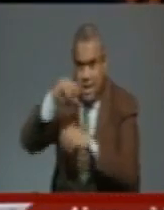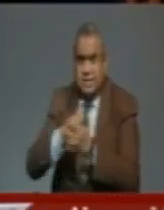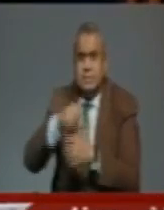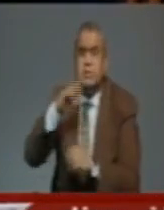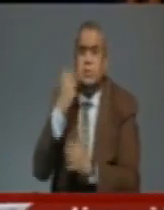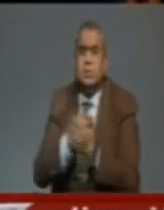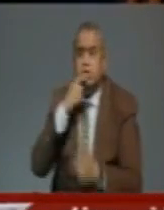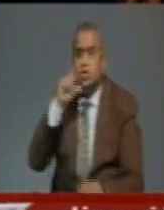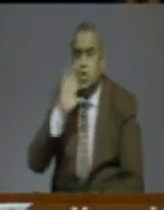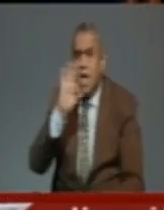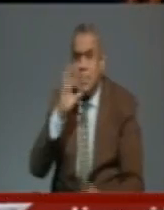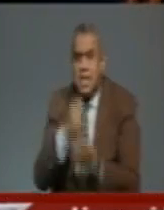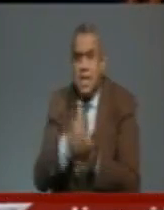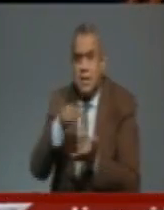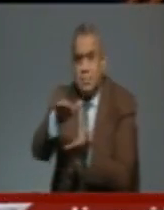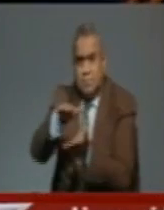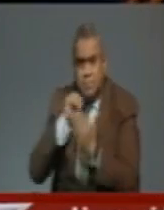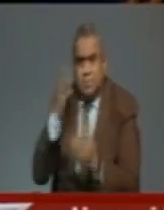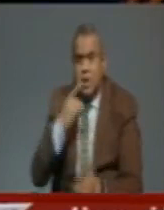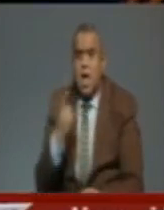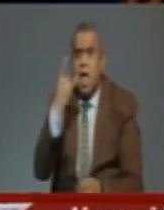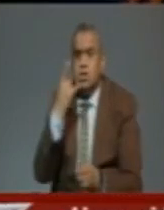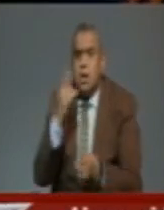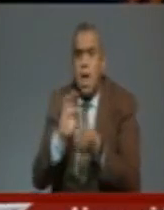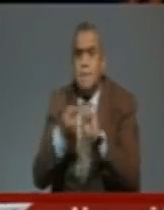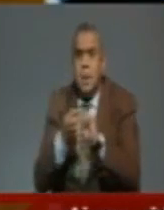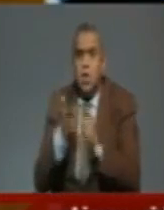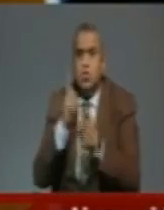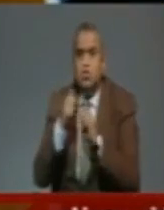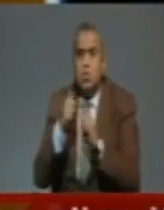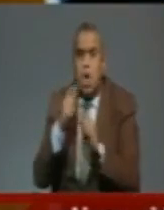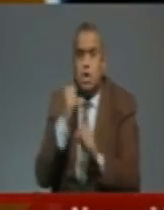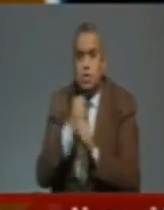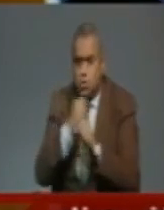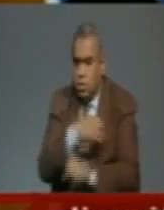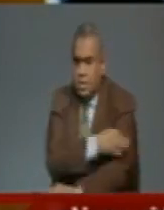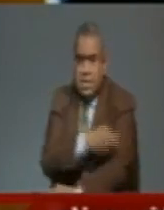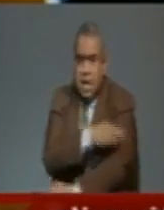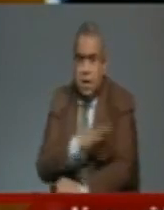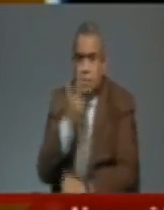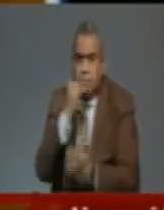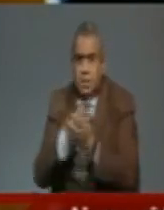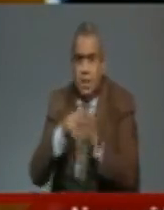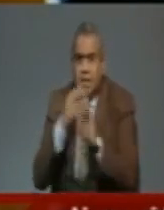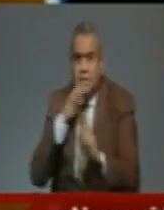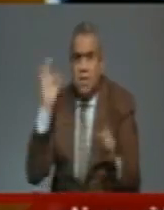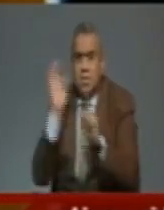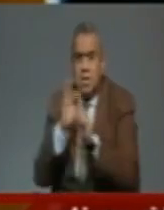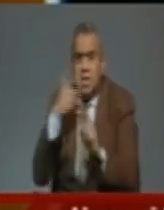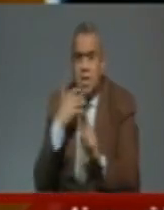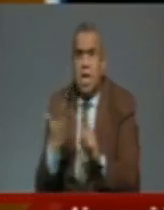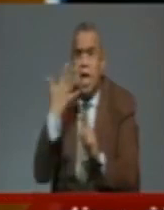دول دخل لنا 10 مليون دولار في 3 شهور تشغيل تجريبي. احنا فنم مستهدفين 5 مليون دولار